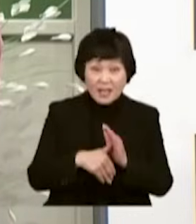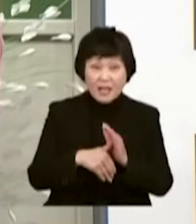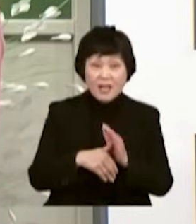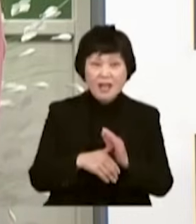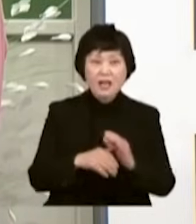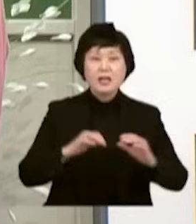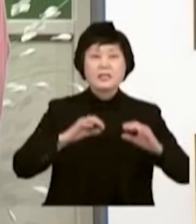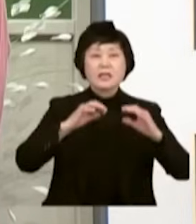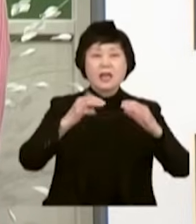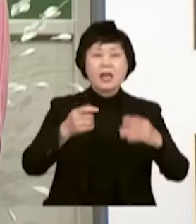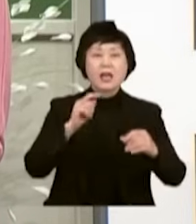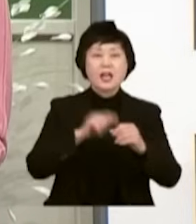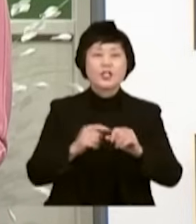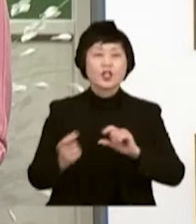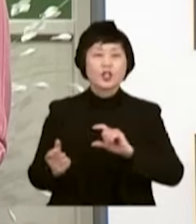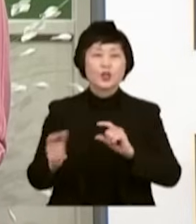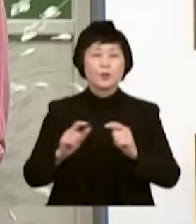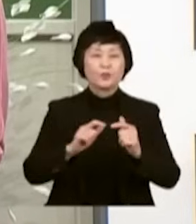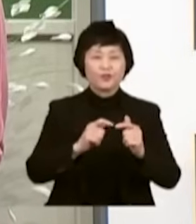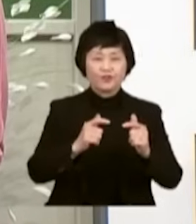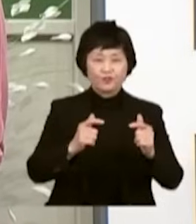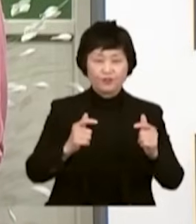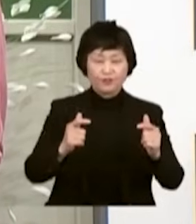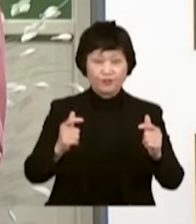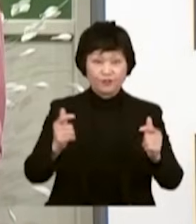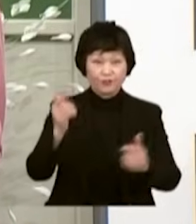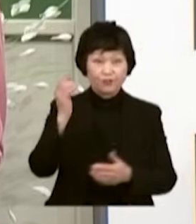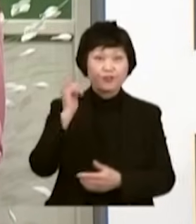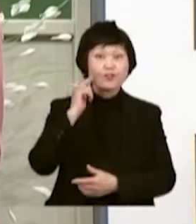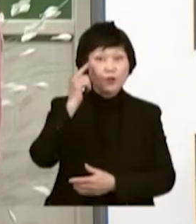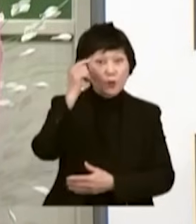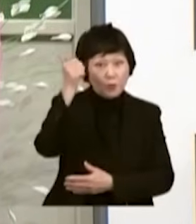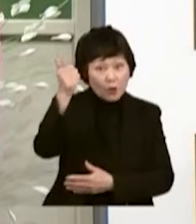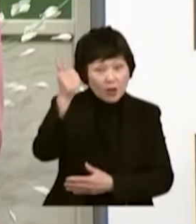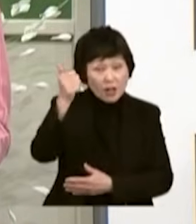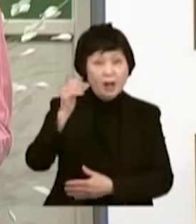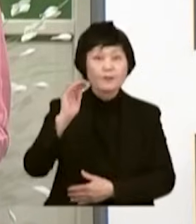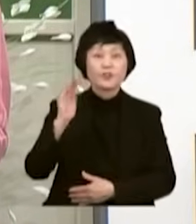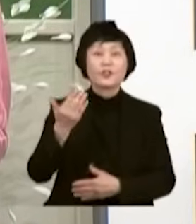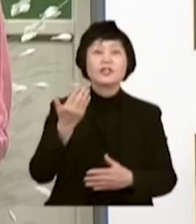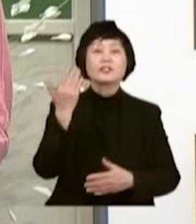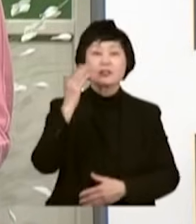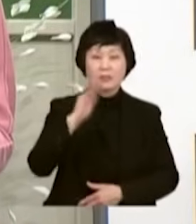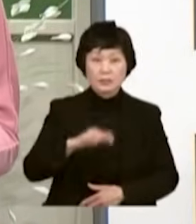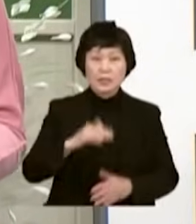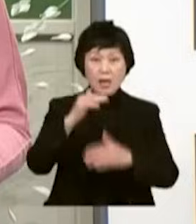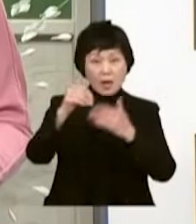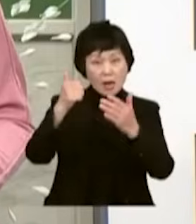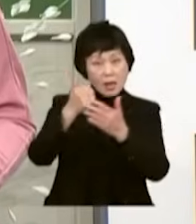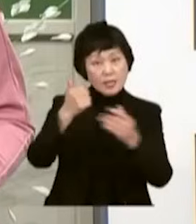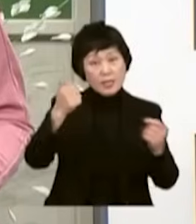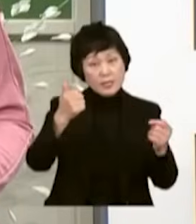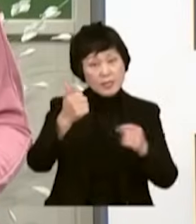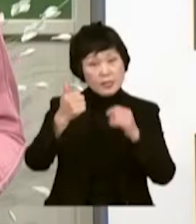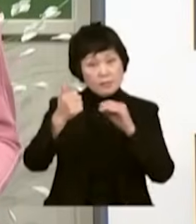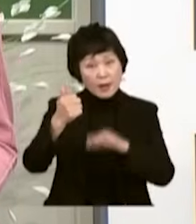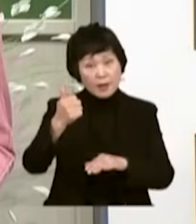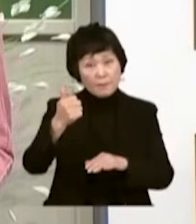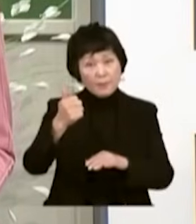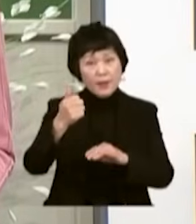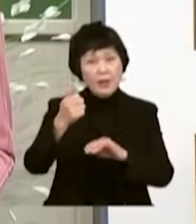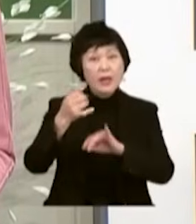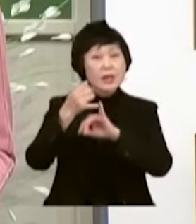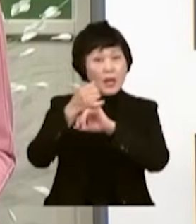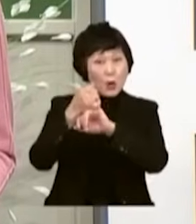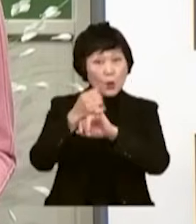되셨고 부흥 강사로 이름이 알려지시면서 예. 하나님 앞에 했던 약속이 또